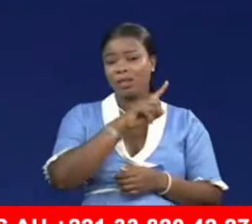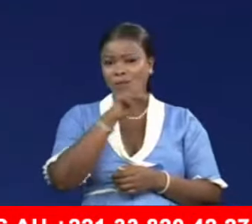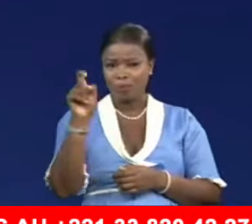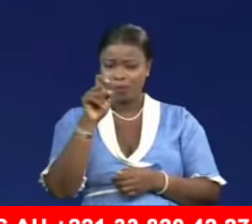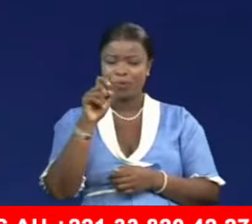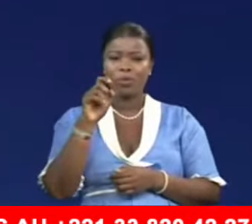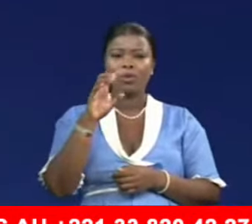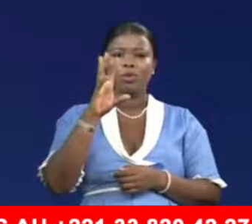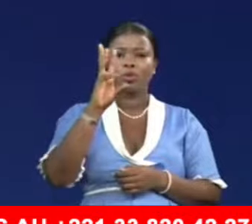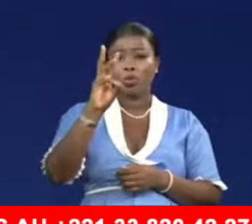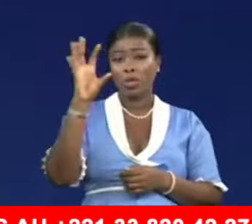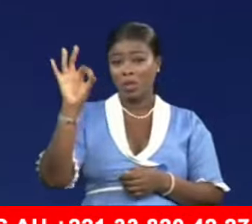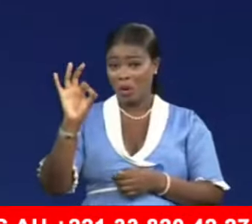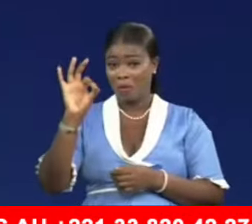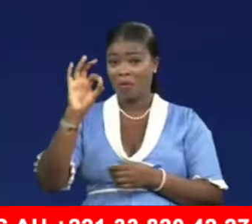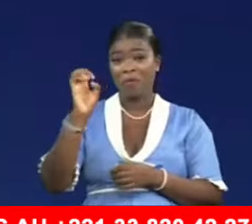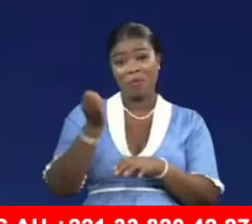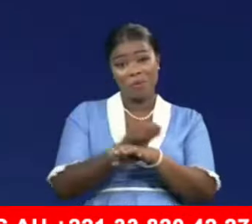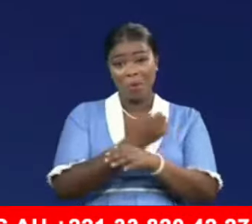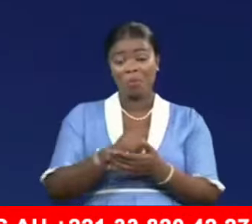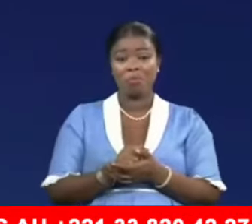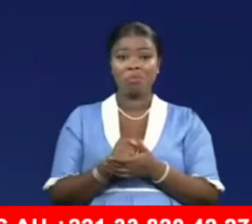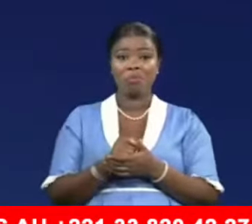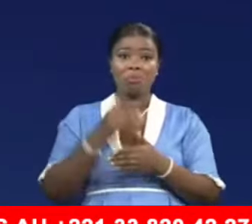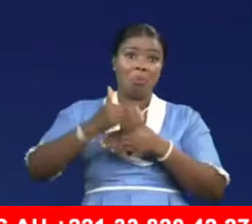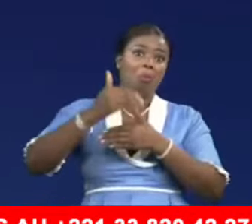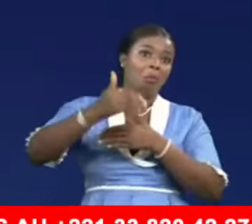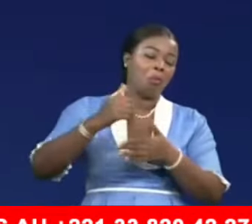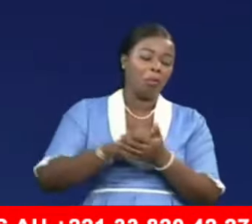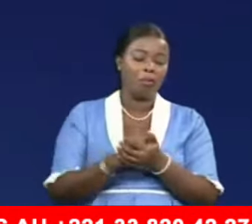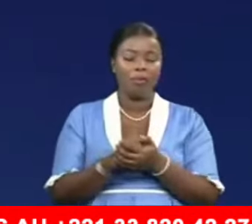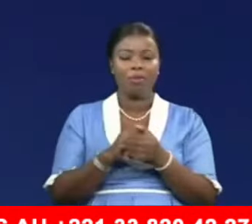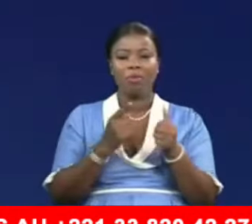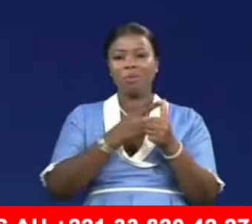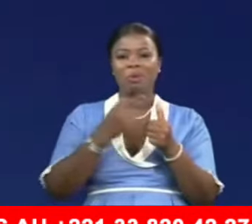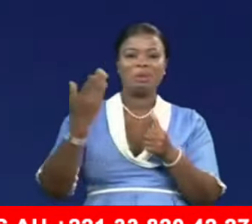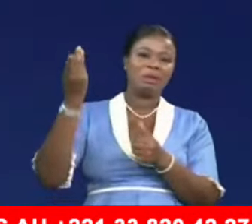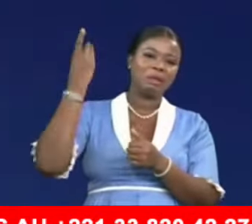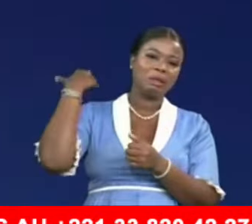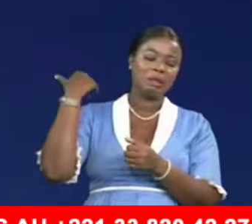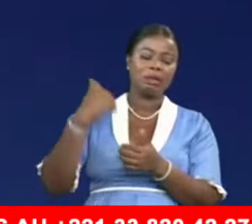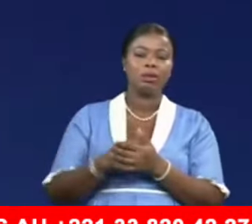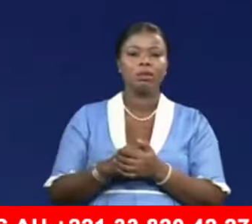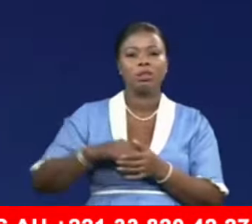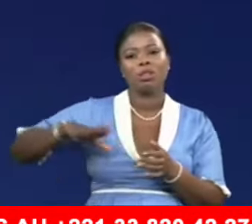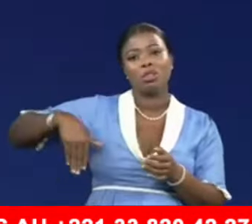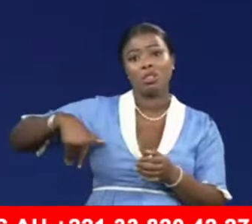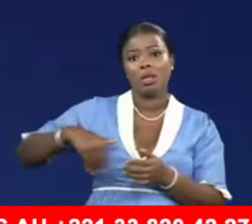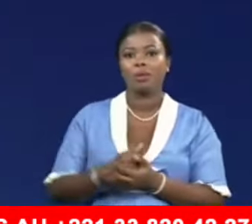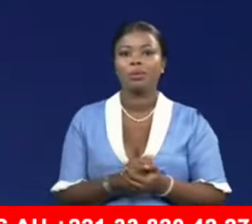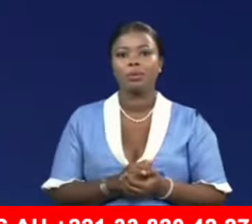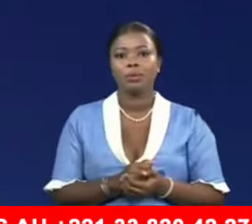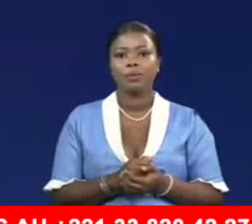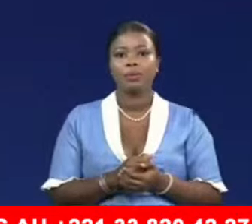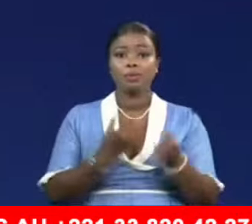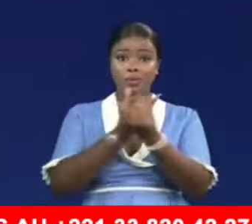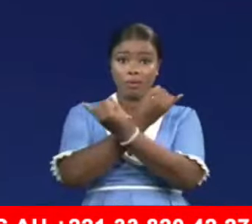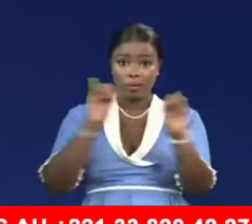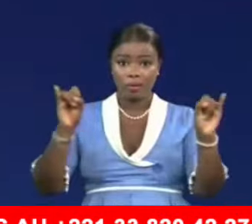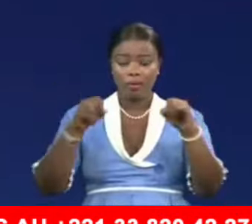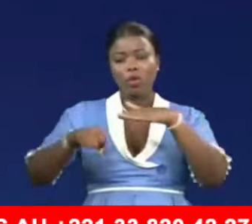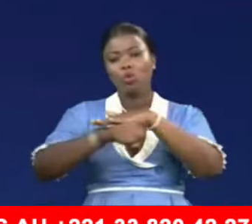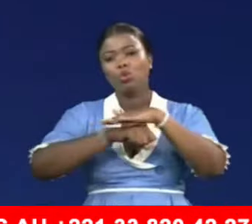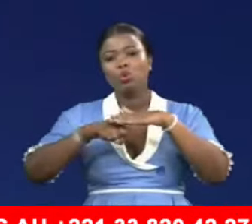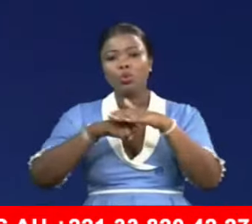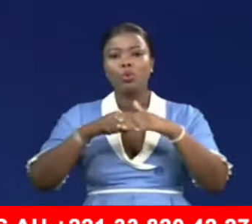192 voilà sommairement dresser les mots don souffre notre pays ce cercle vicieux de dépendance et de sousdéveloppement nous